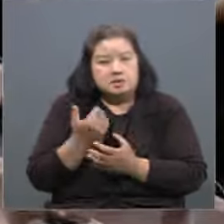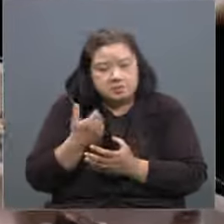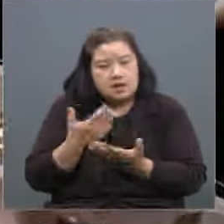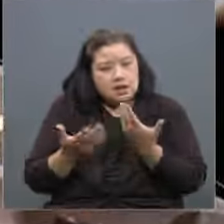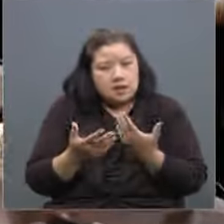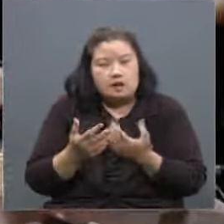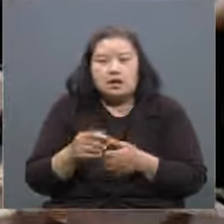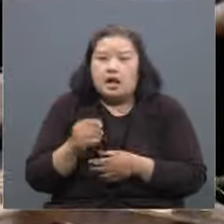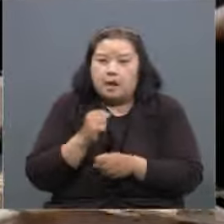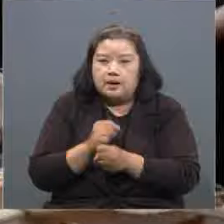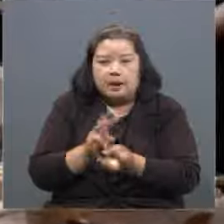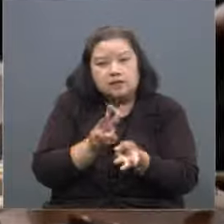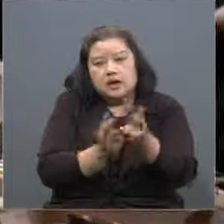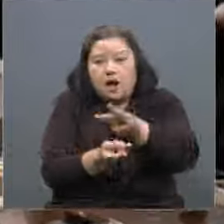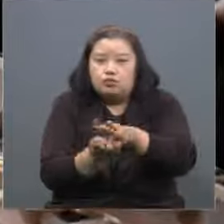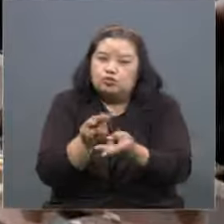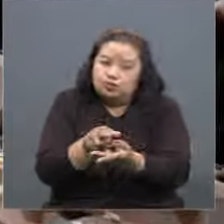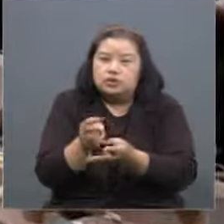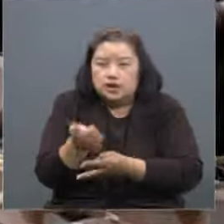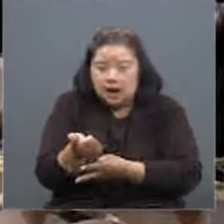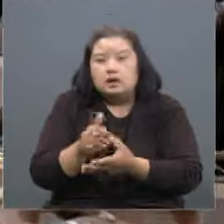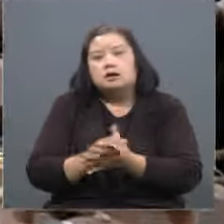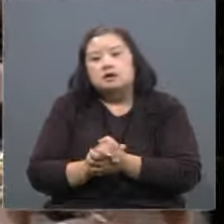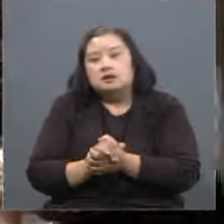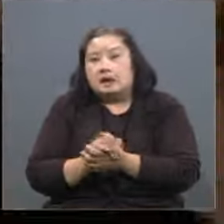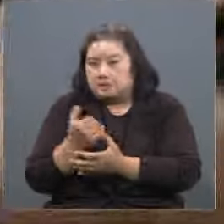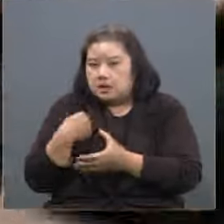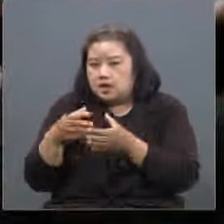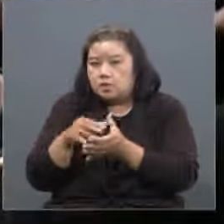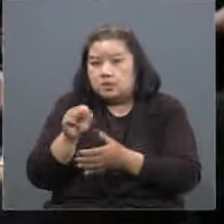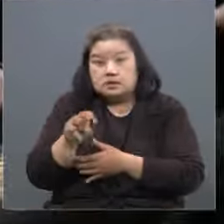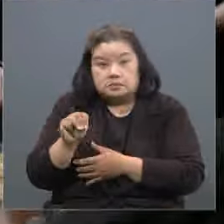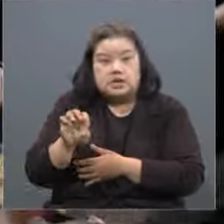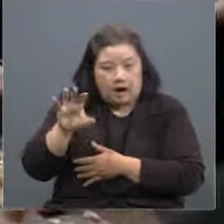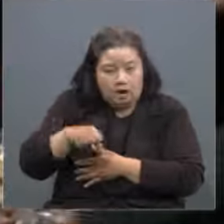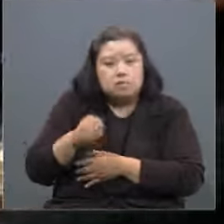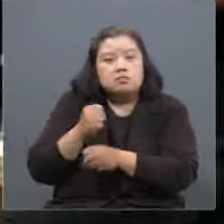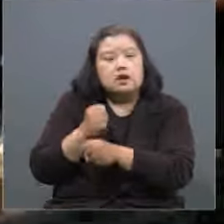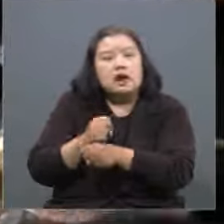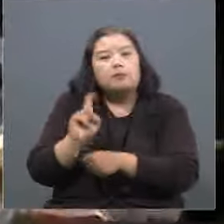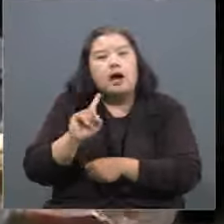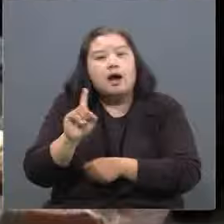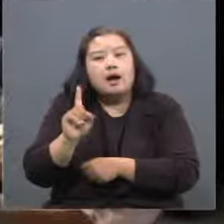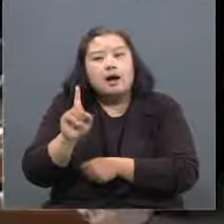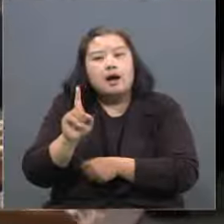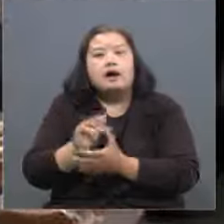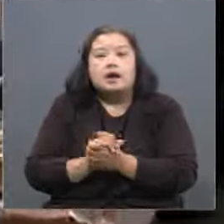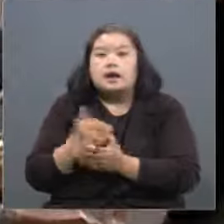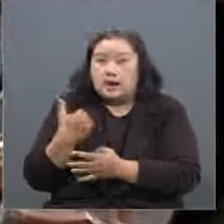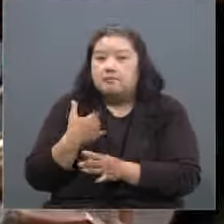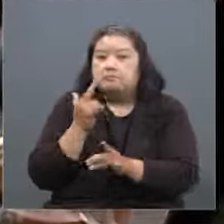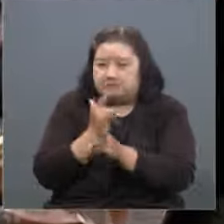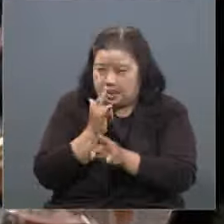ปทำเป็นข้าวโป่งแบบนี้บางกลุ่มวิสาหกิจชุมชนก็นำไปทำเป็นสุรา